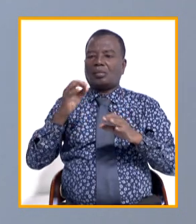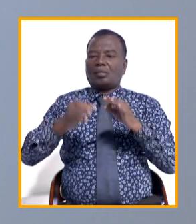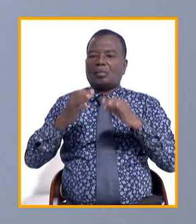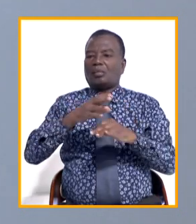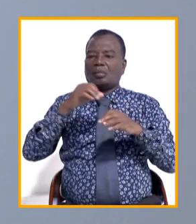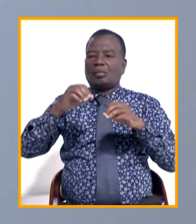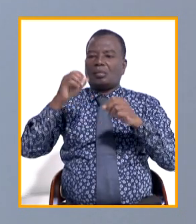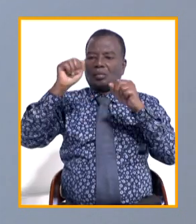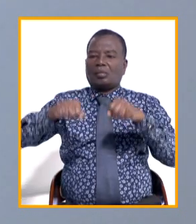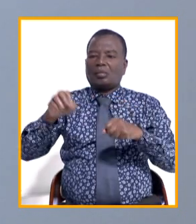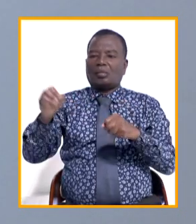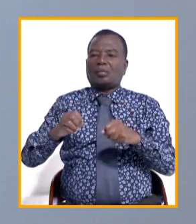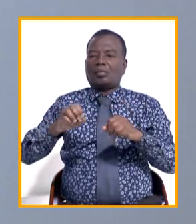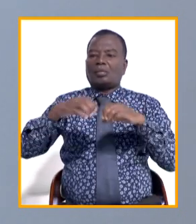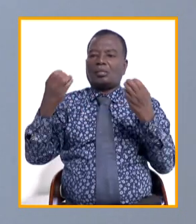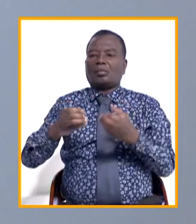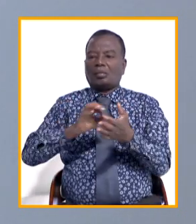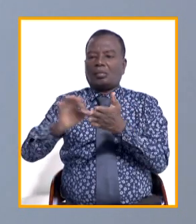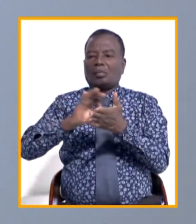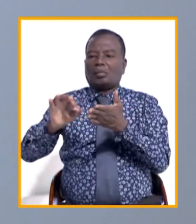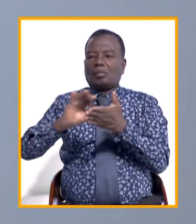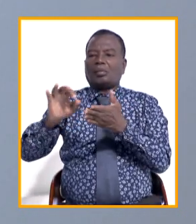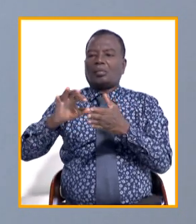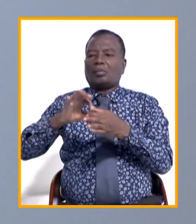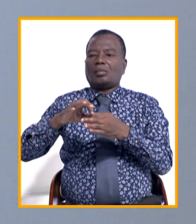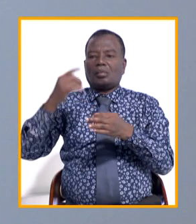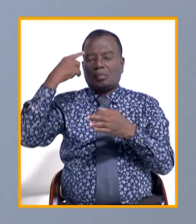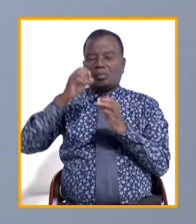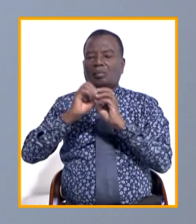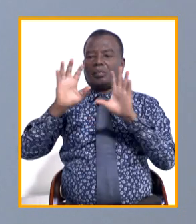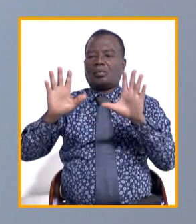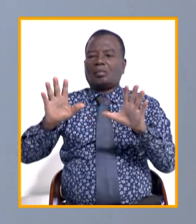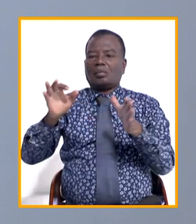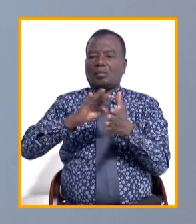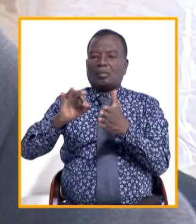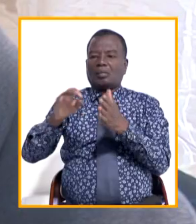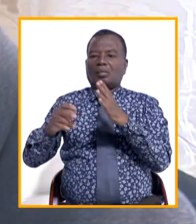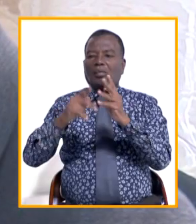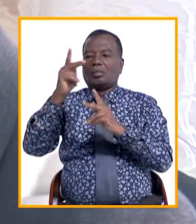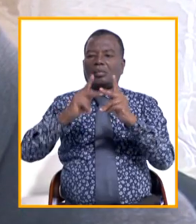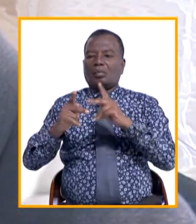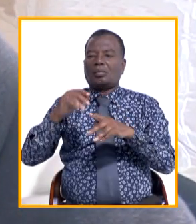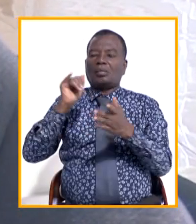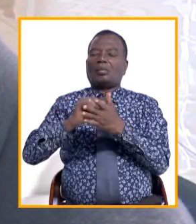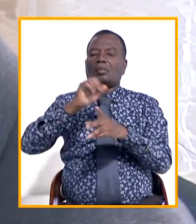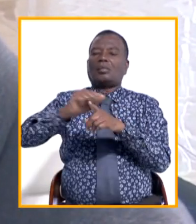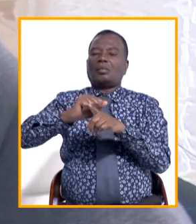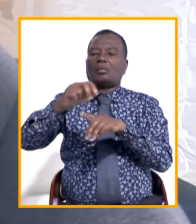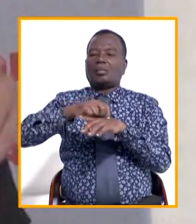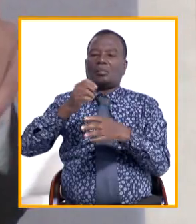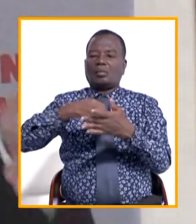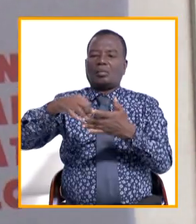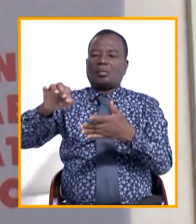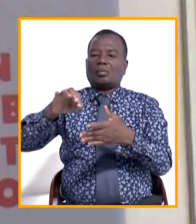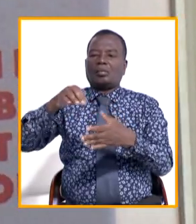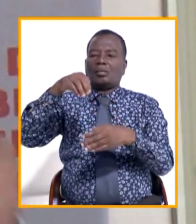des pouvoirs de la Cour des comptes en matière de transparence des comptes publics. Cette formation s'inscrit